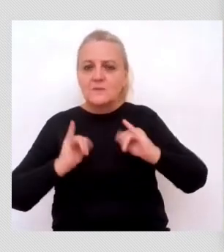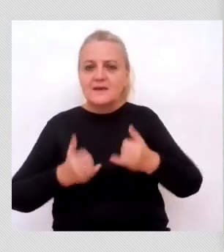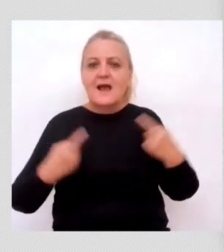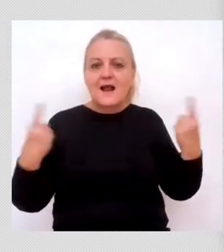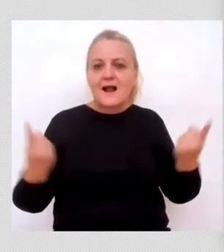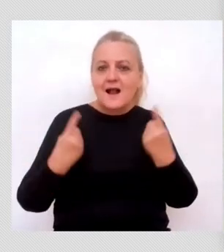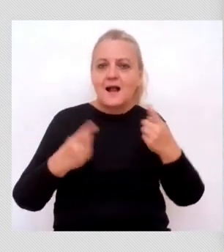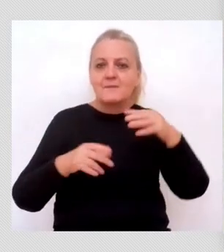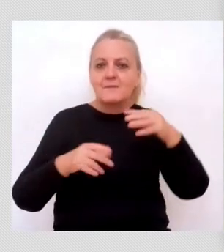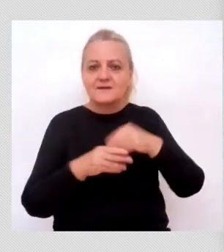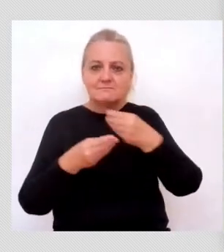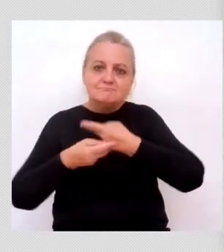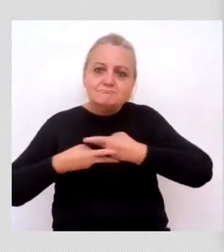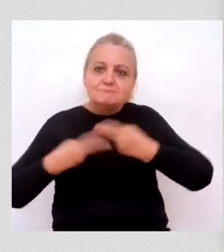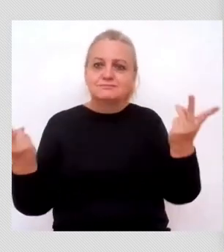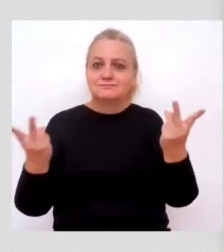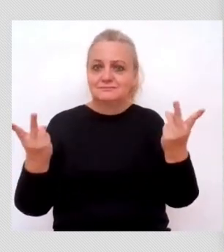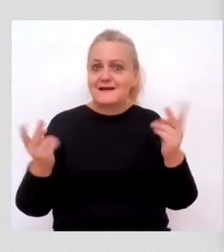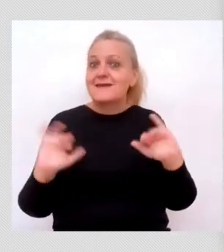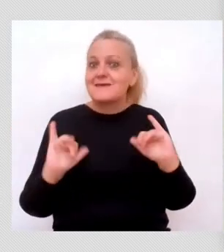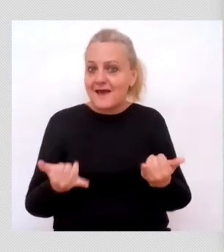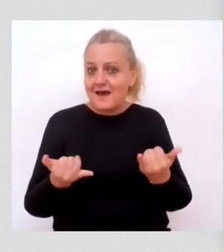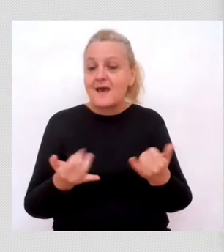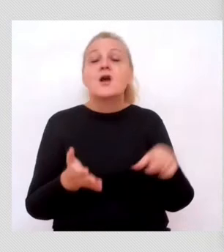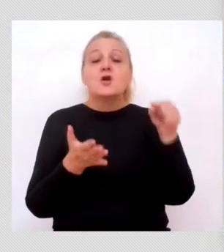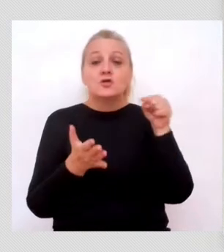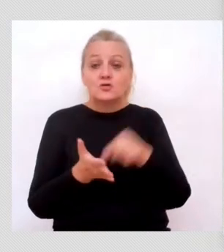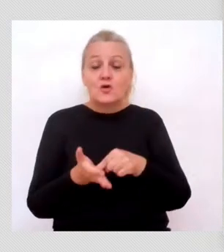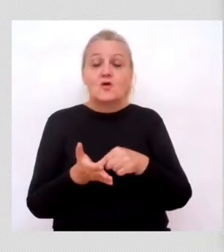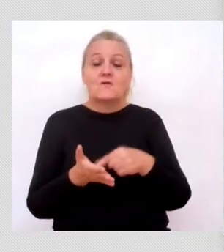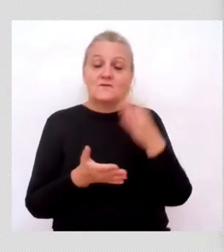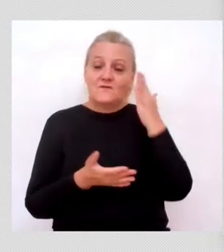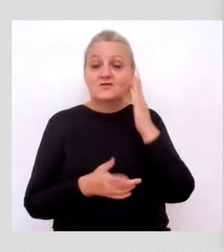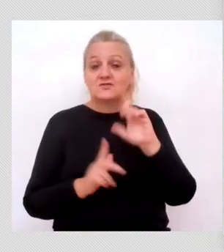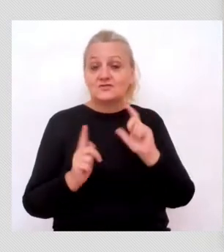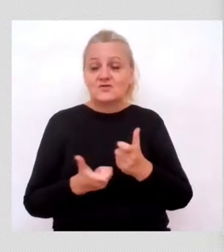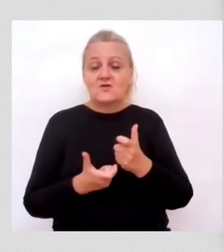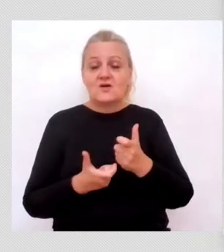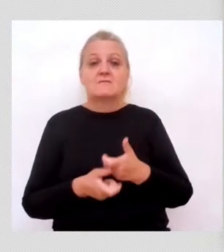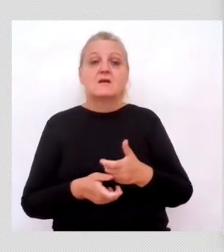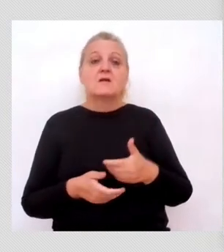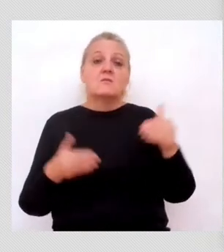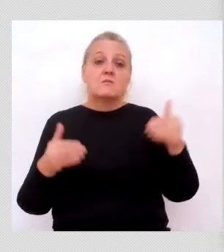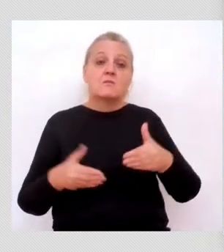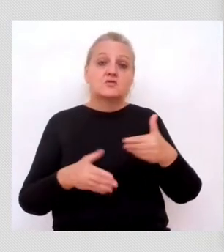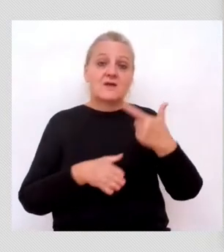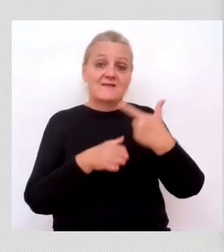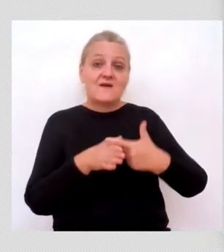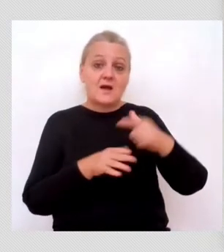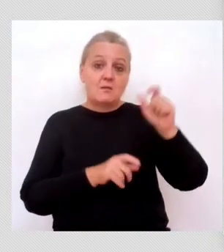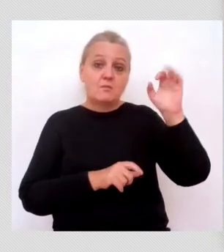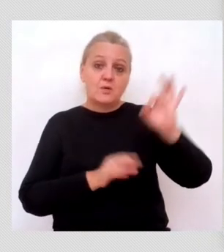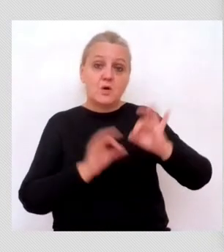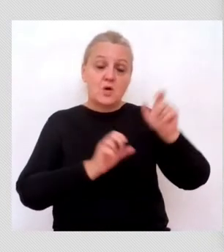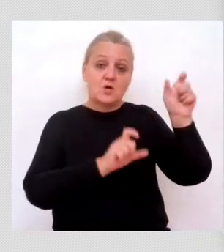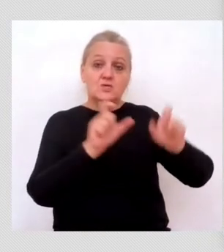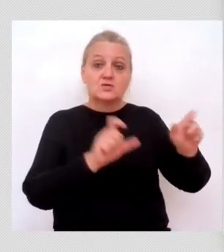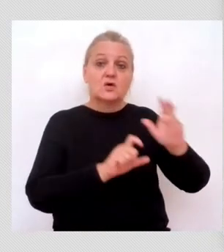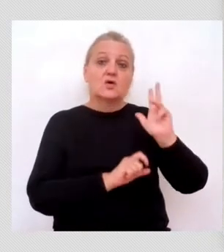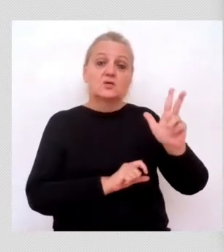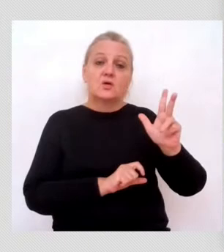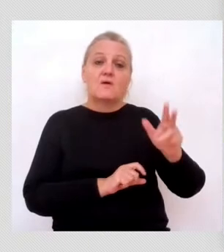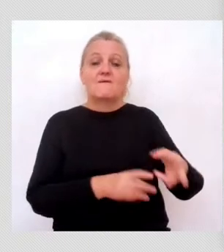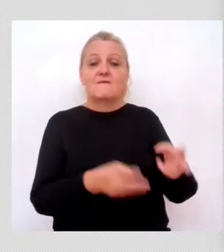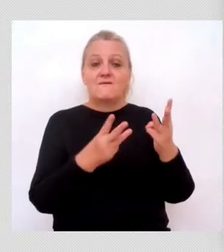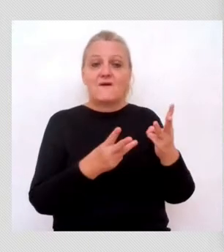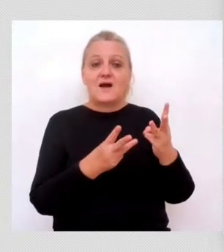tym informować, mając na uwadze to, że to nie dotrze do tych 20%, które są